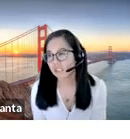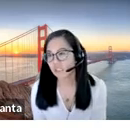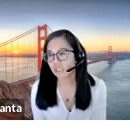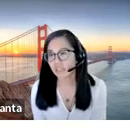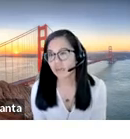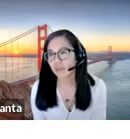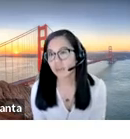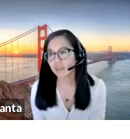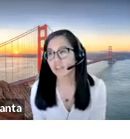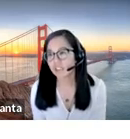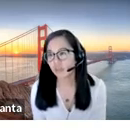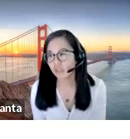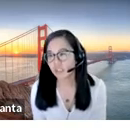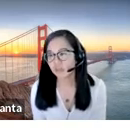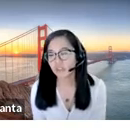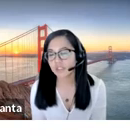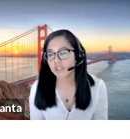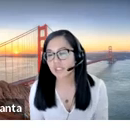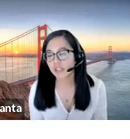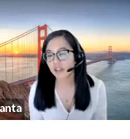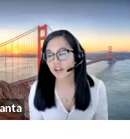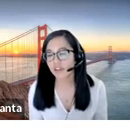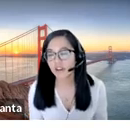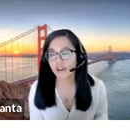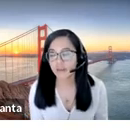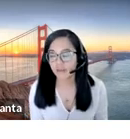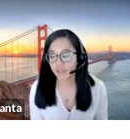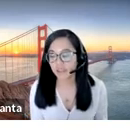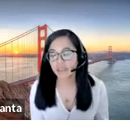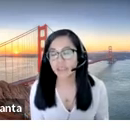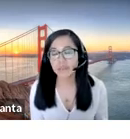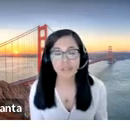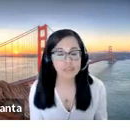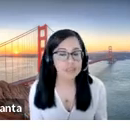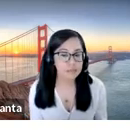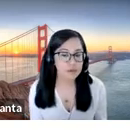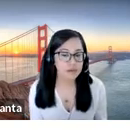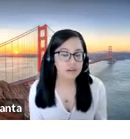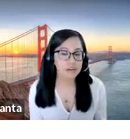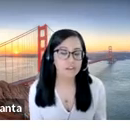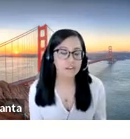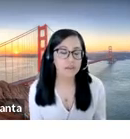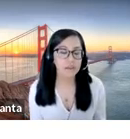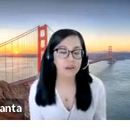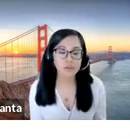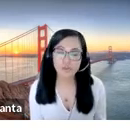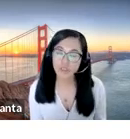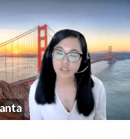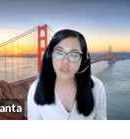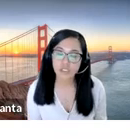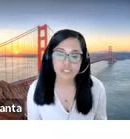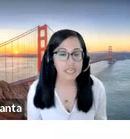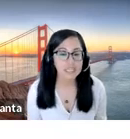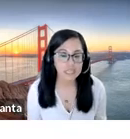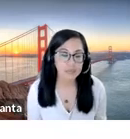these, I know that these work experiences have a limited number of hours where